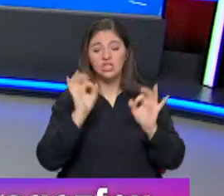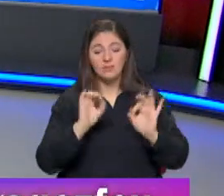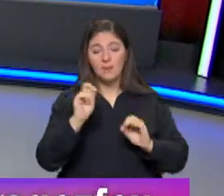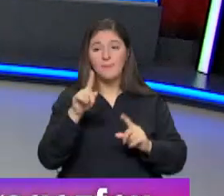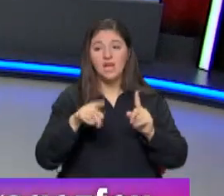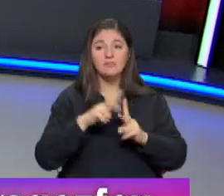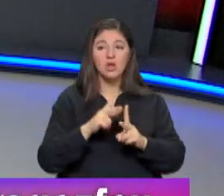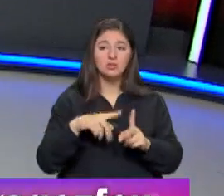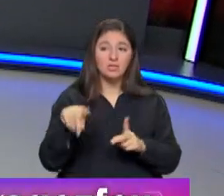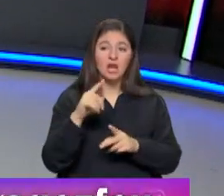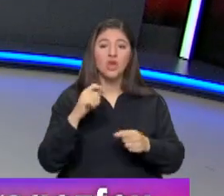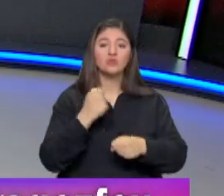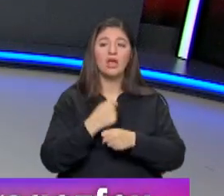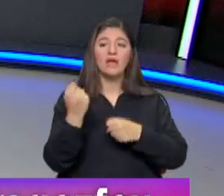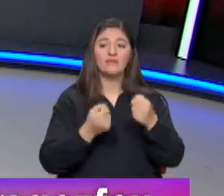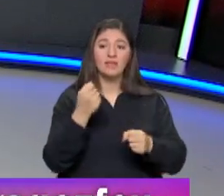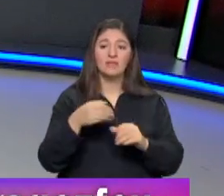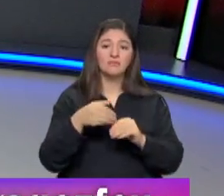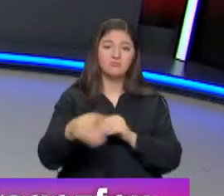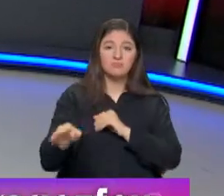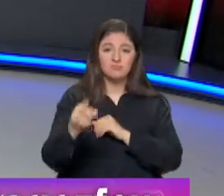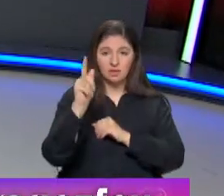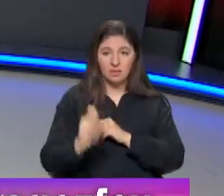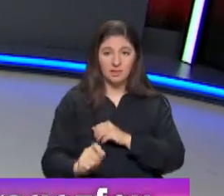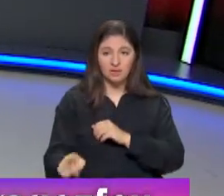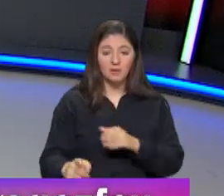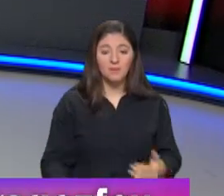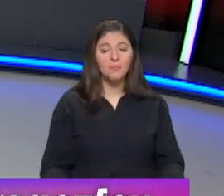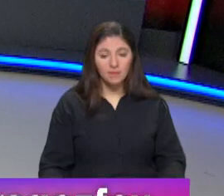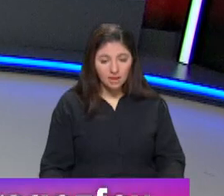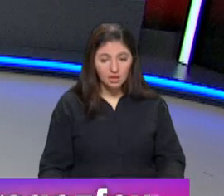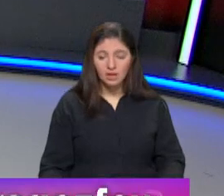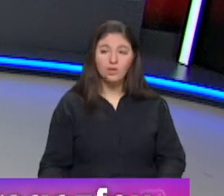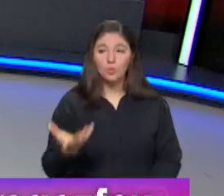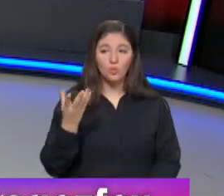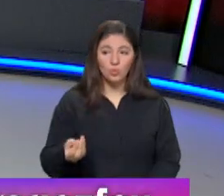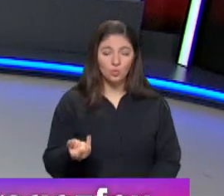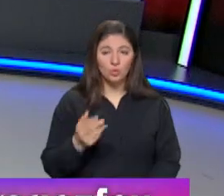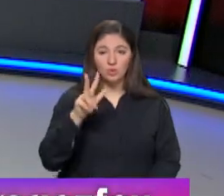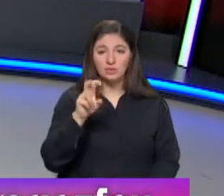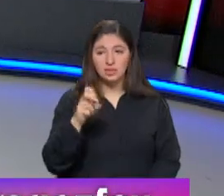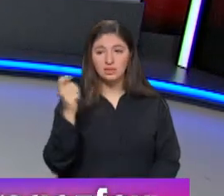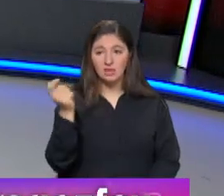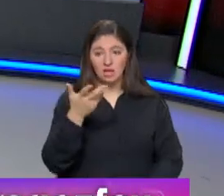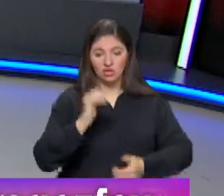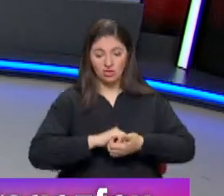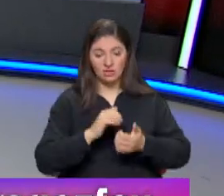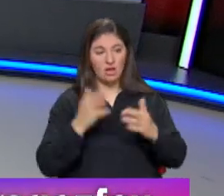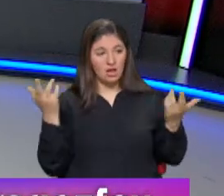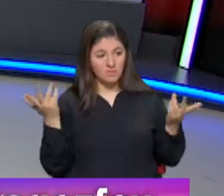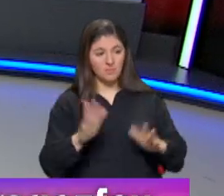polislere görevlerinden el çektirildi peki hani ne oluyor 38 çete